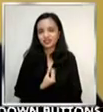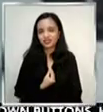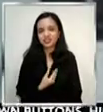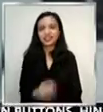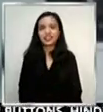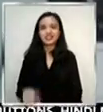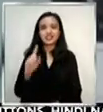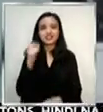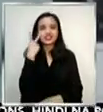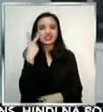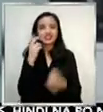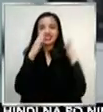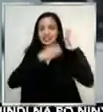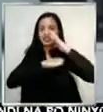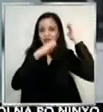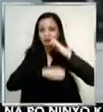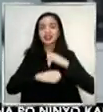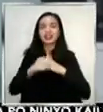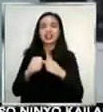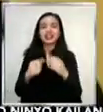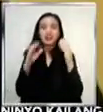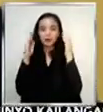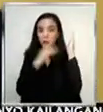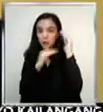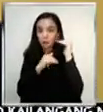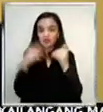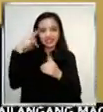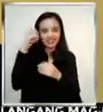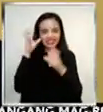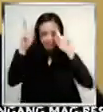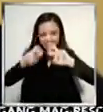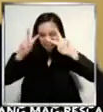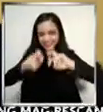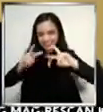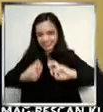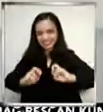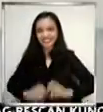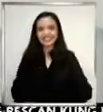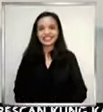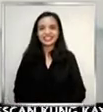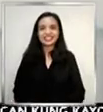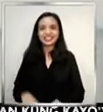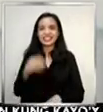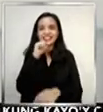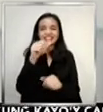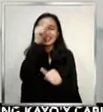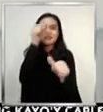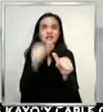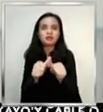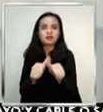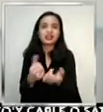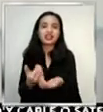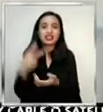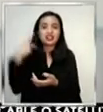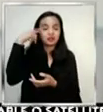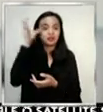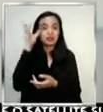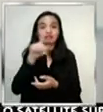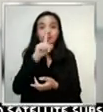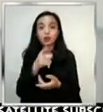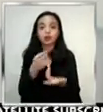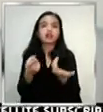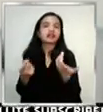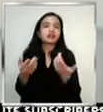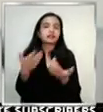we're looking forward to. I know. Sana may mahalong cut si Paulo. Na hindi natin natatandaan. Si Pao, very warm siya